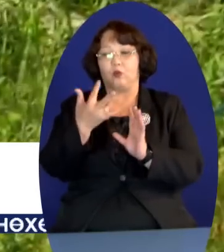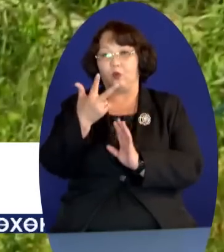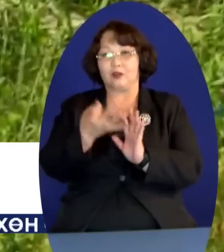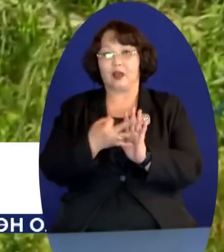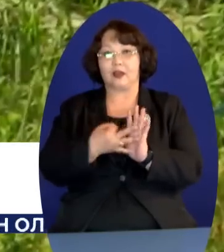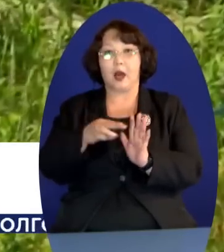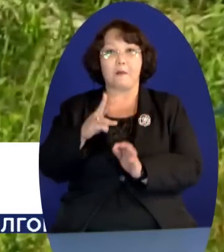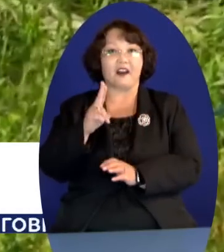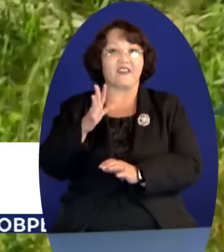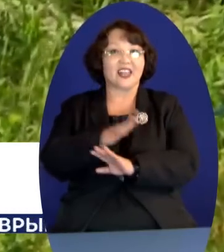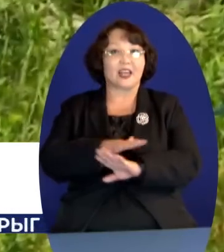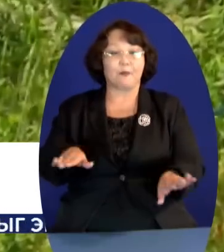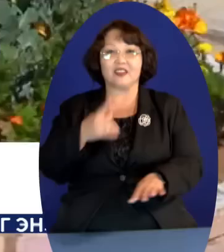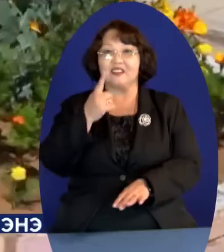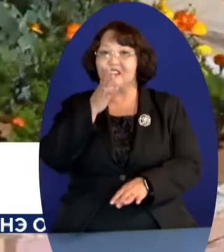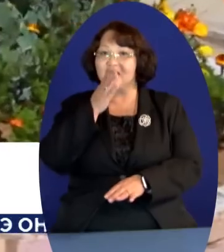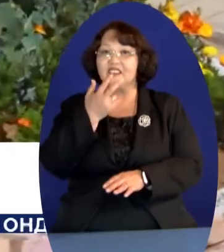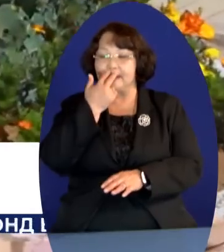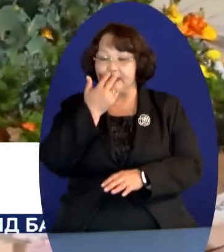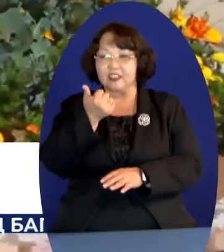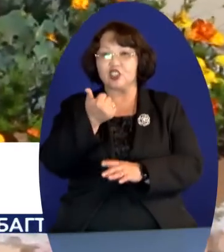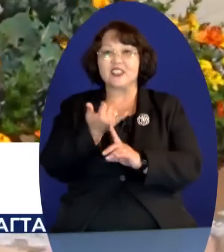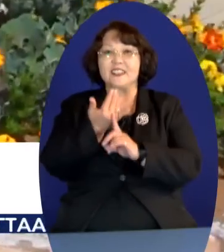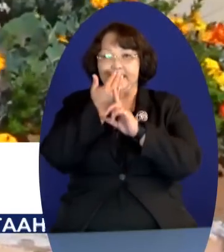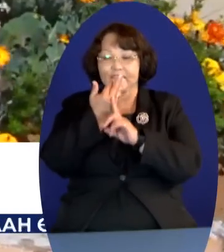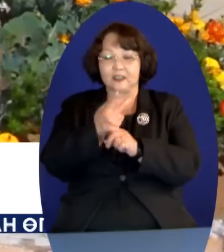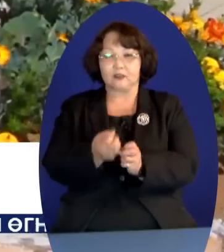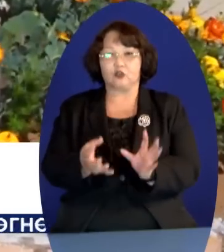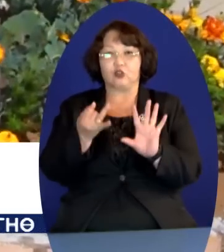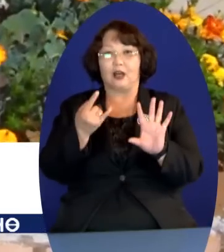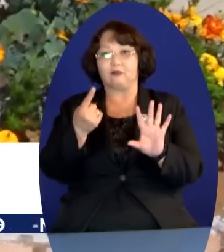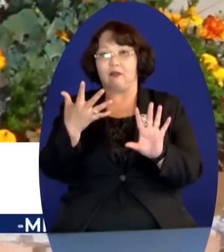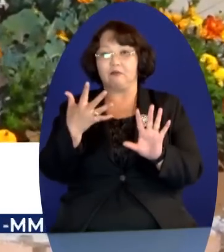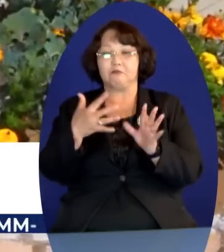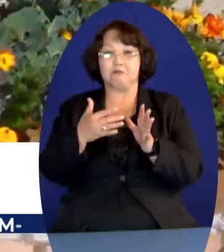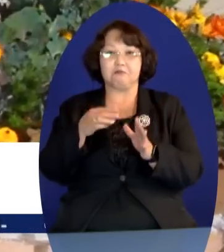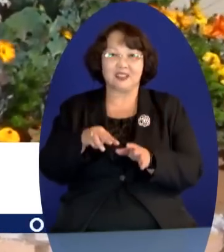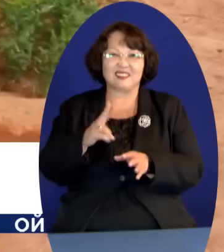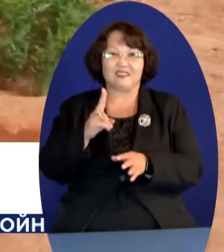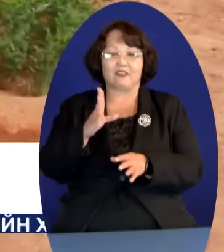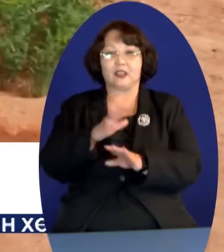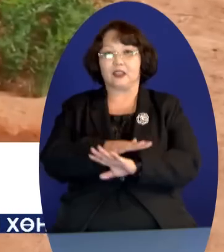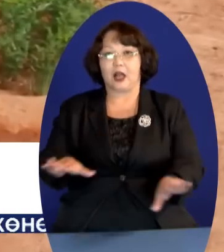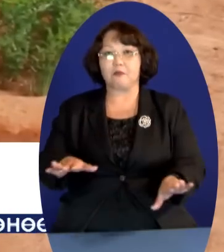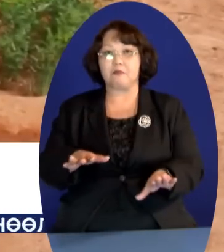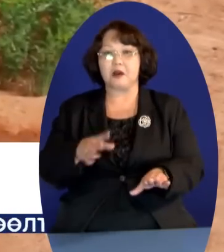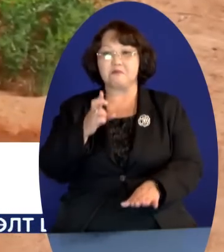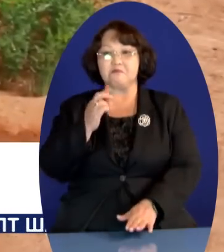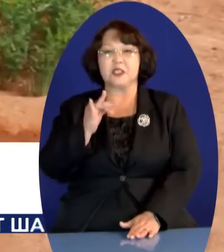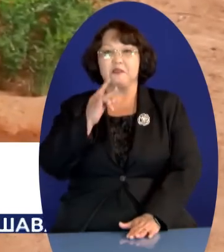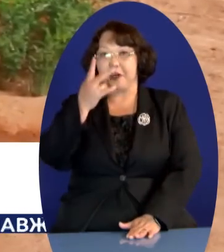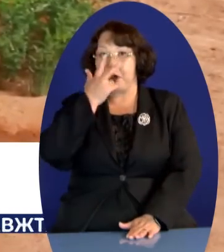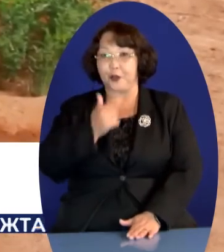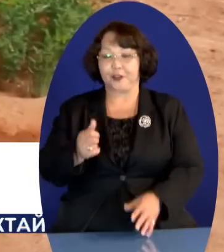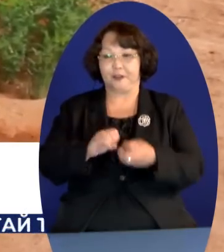метр квадрат талбайд нэг нас цэцэг тарьж, 715 метр квадрат талбайд олон нас зүлэгний үр тарьж бичвэрүүд хийсэн байна. Мөн удахгүй